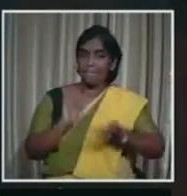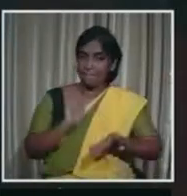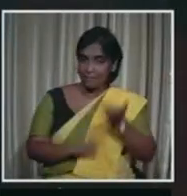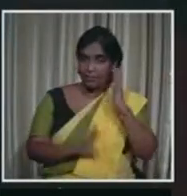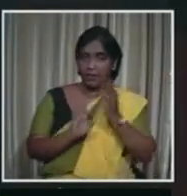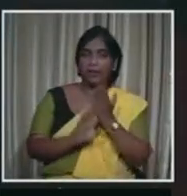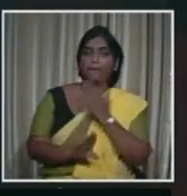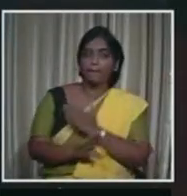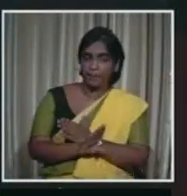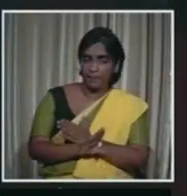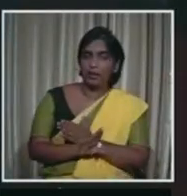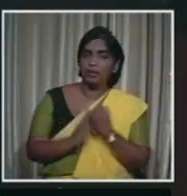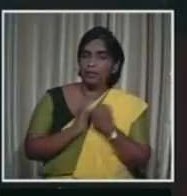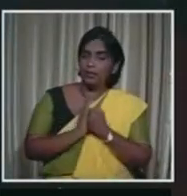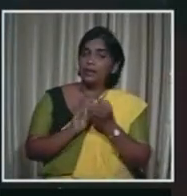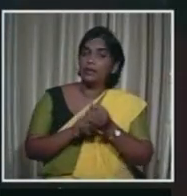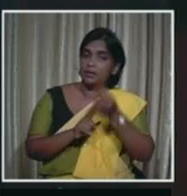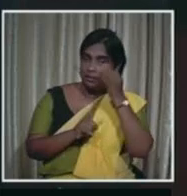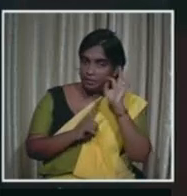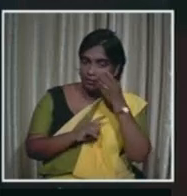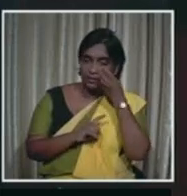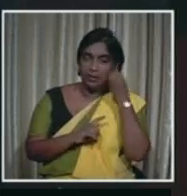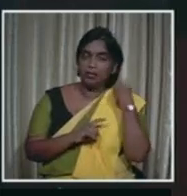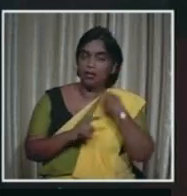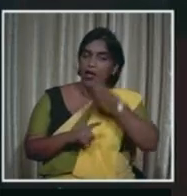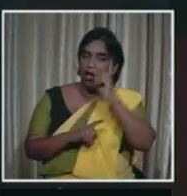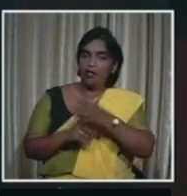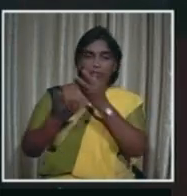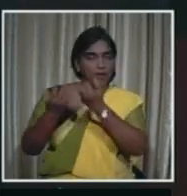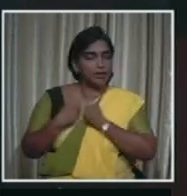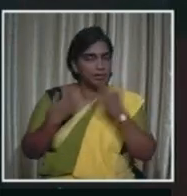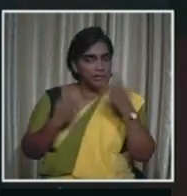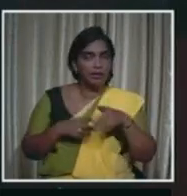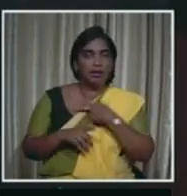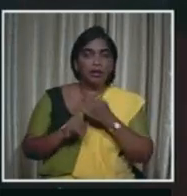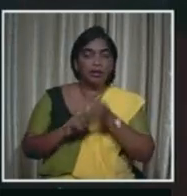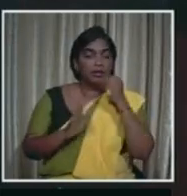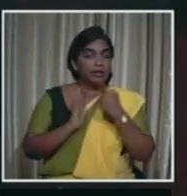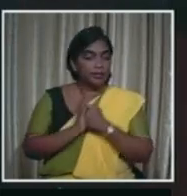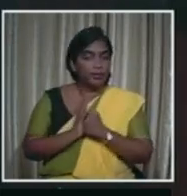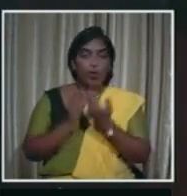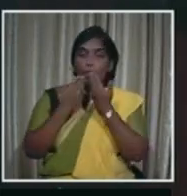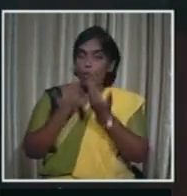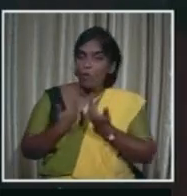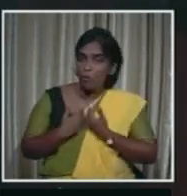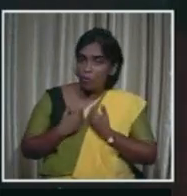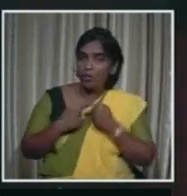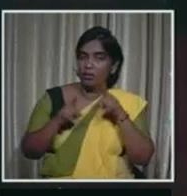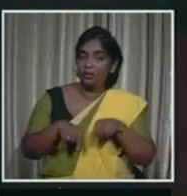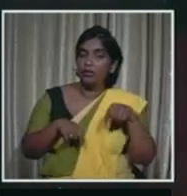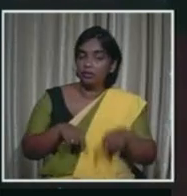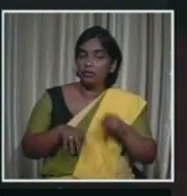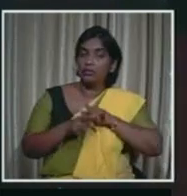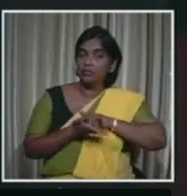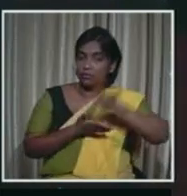පෙර අතිගරු ජනාධිපතිතුමාගෙන් ඒ පිළිබඳ අනුමැතිය ලබාගෙන අතිගරු ජනාධිපතිතුමාගේ උපදෙස් මත මේ වෙලාවේ